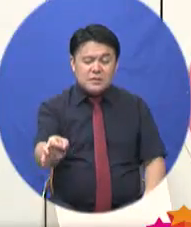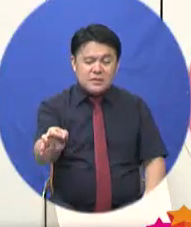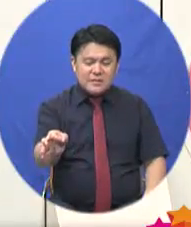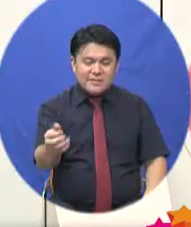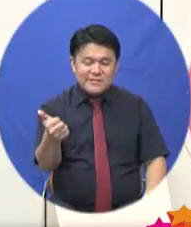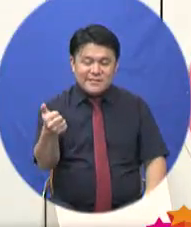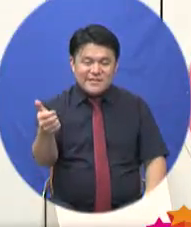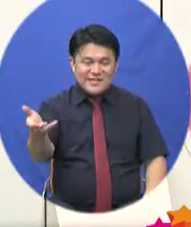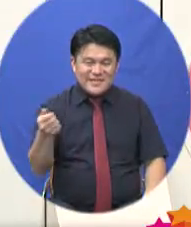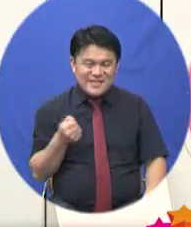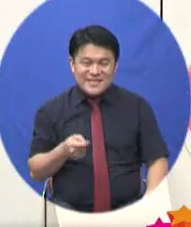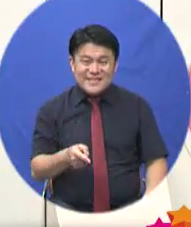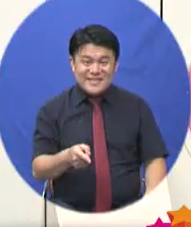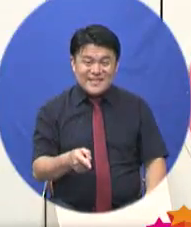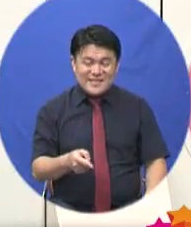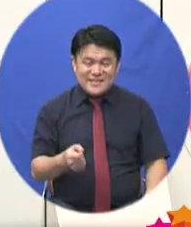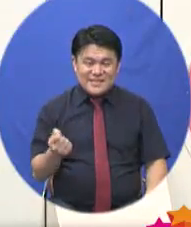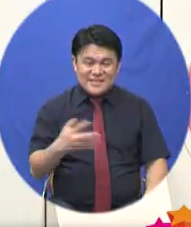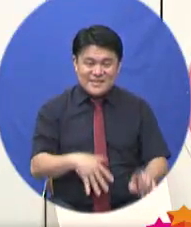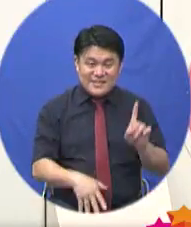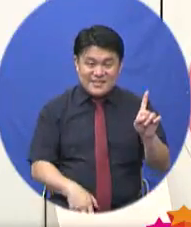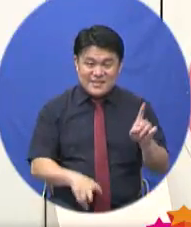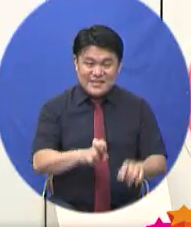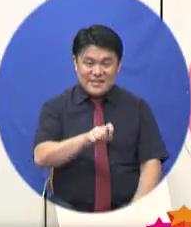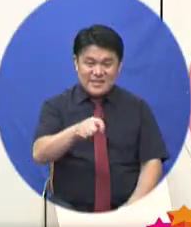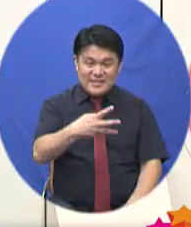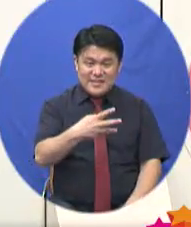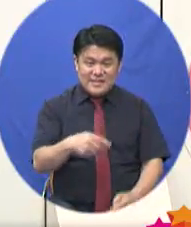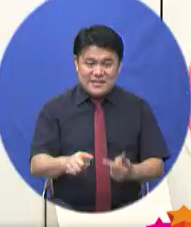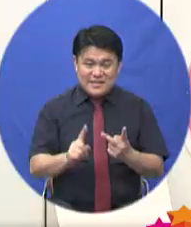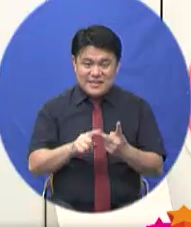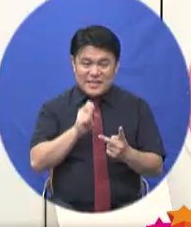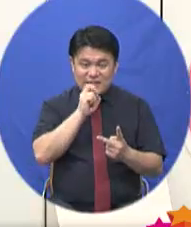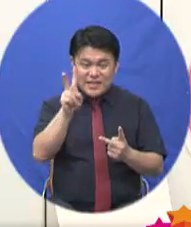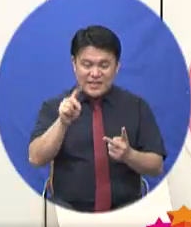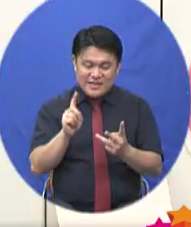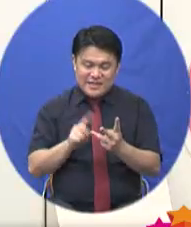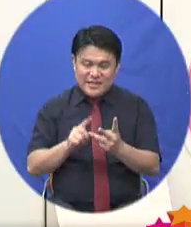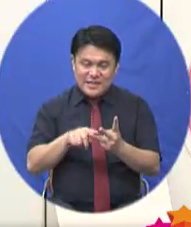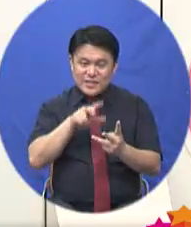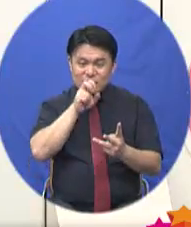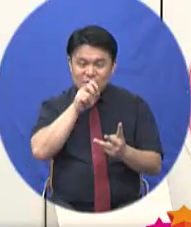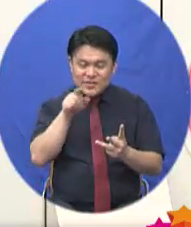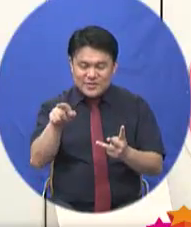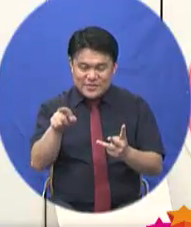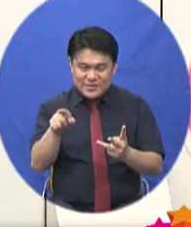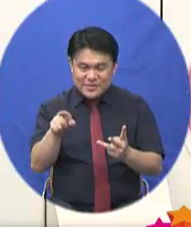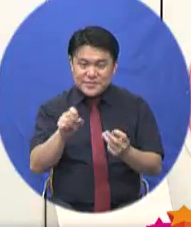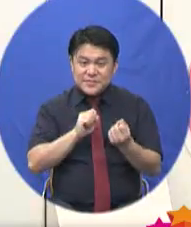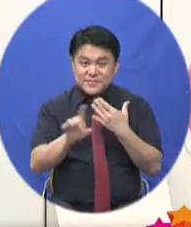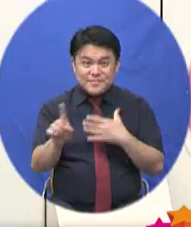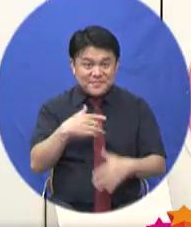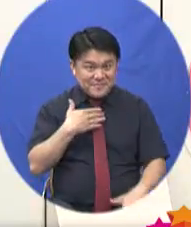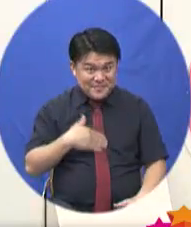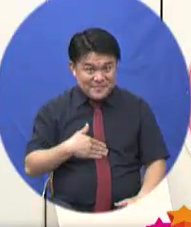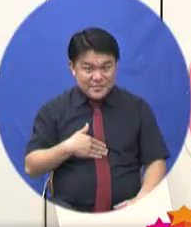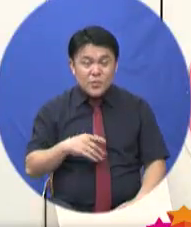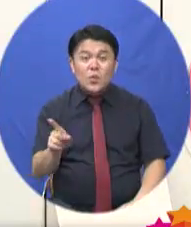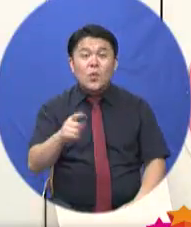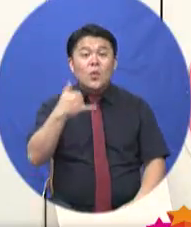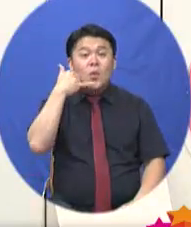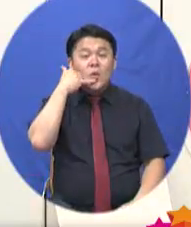예. 그 문제는 그렇습니다. 1번 말, 2번 용, 3번 쥐. 정답하시는 분은